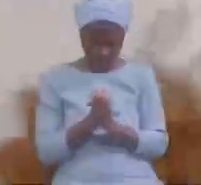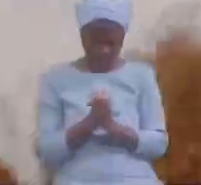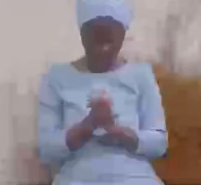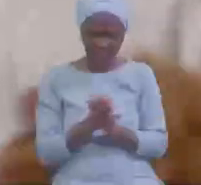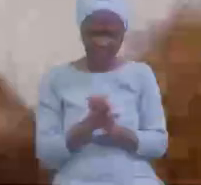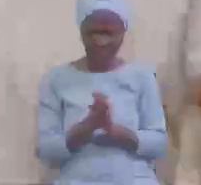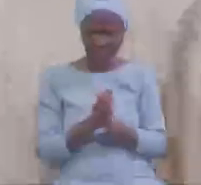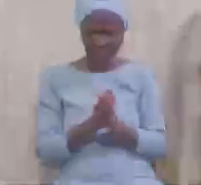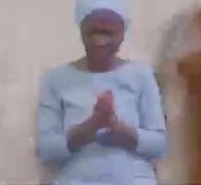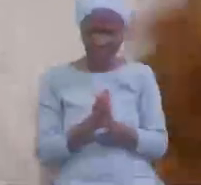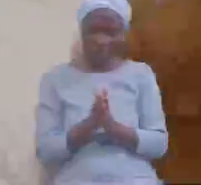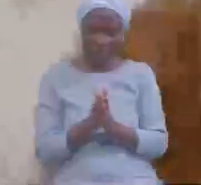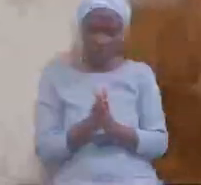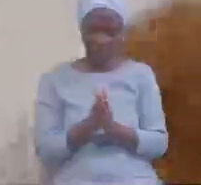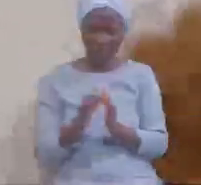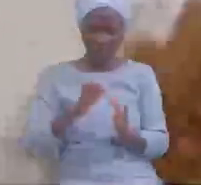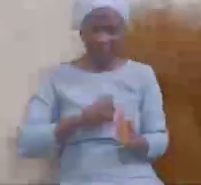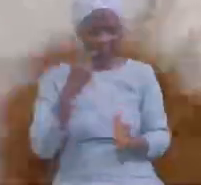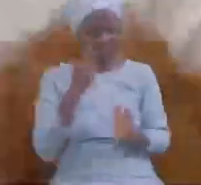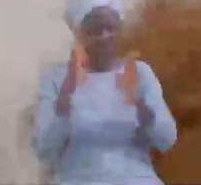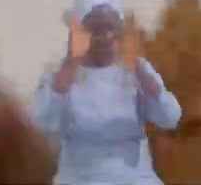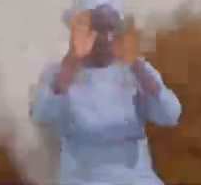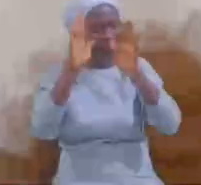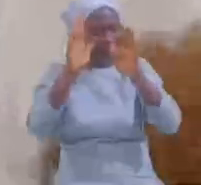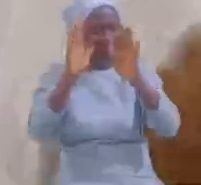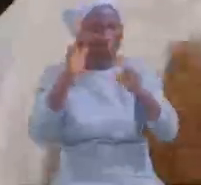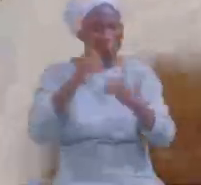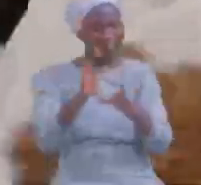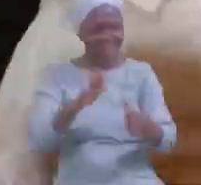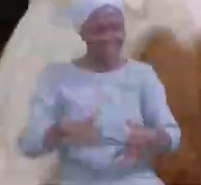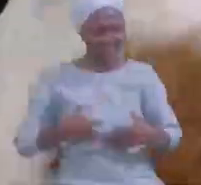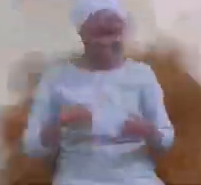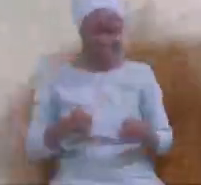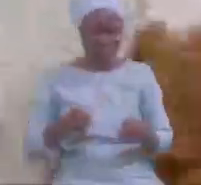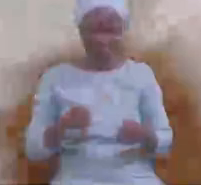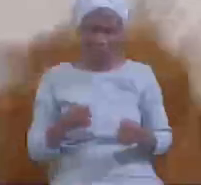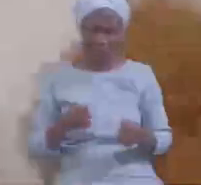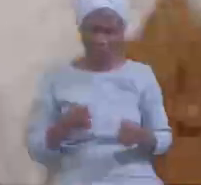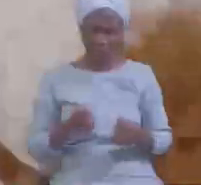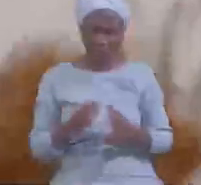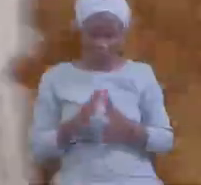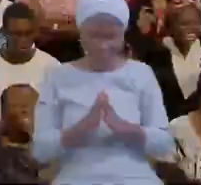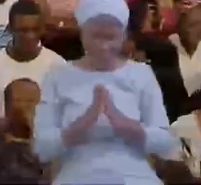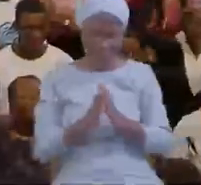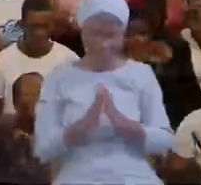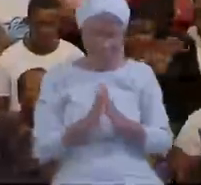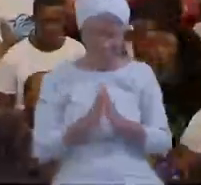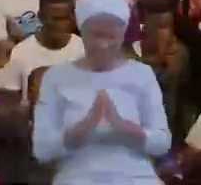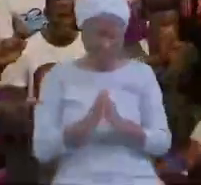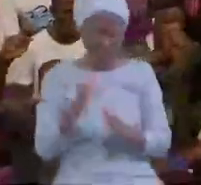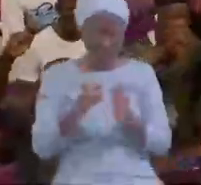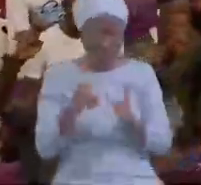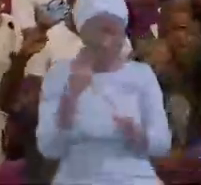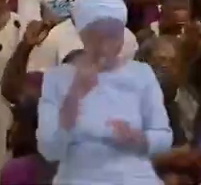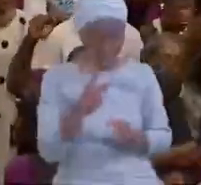Je vois des miracles dans votre vie. si vous voyez ces miracles dans